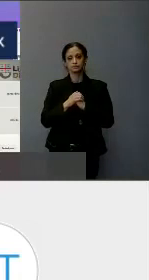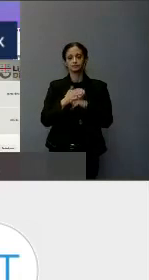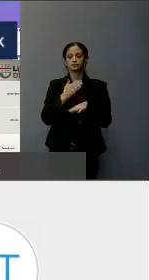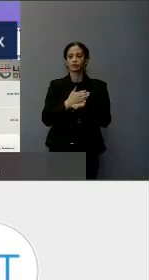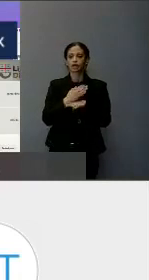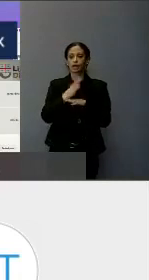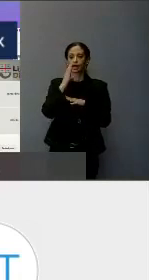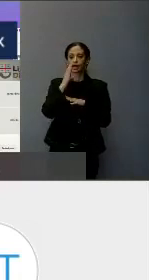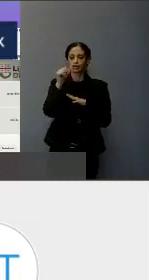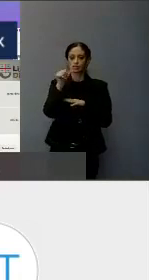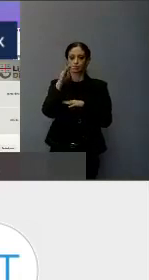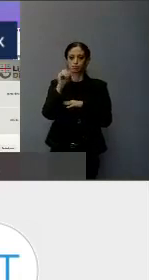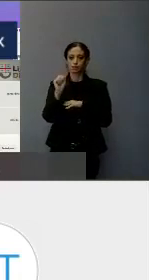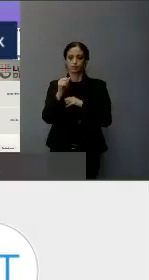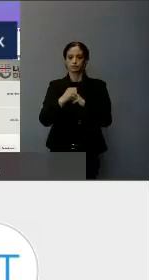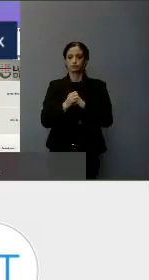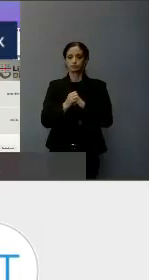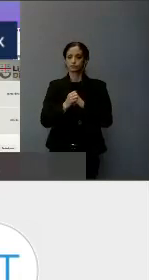consigliere cassibba